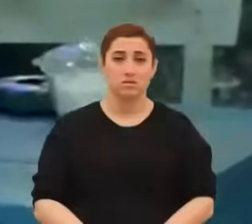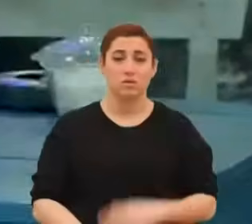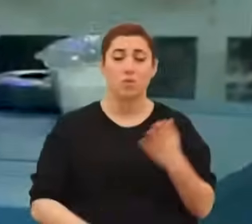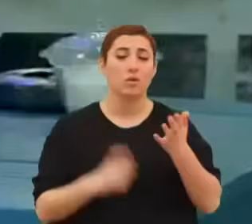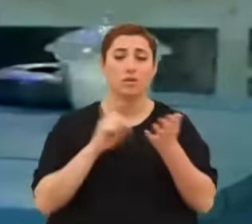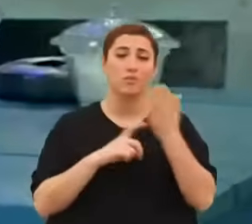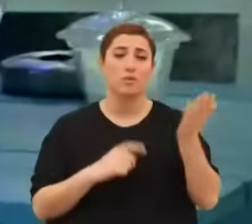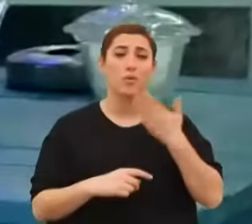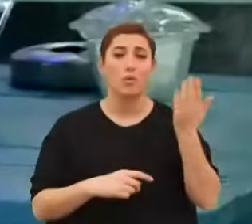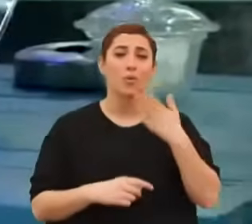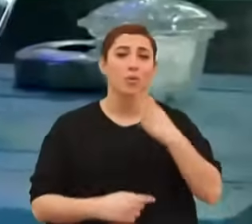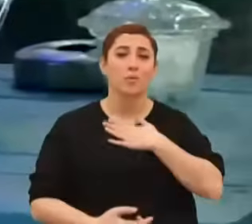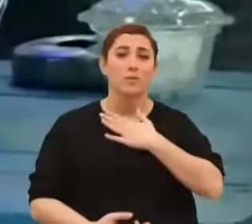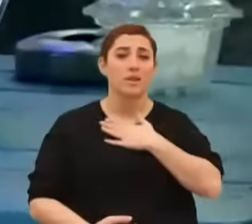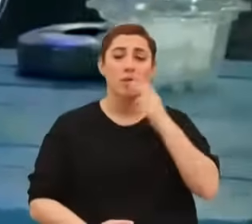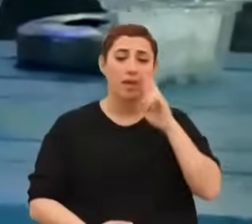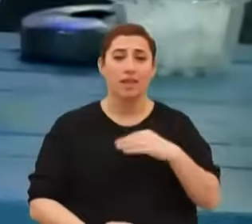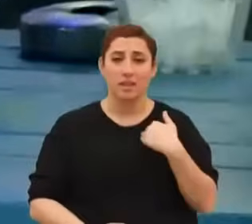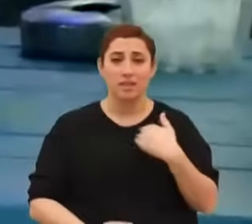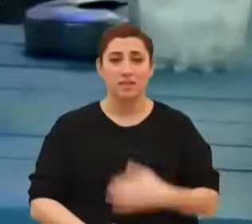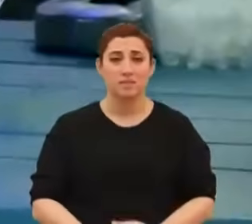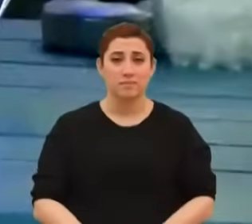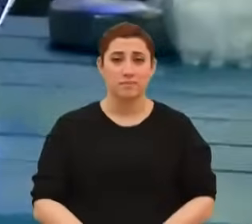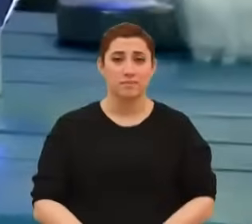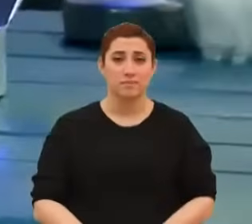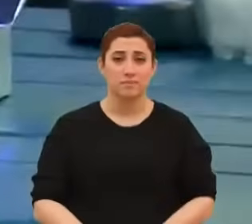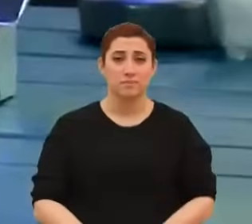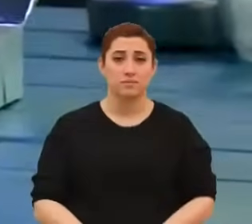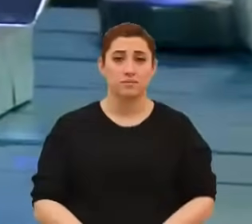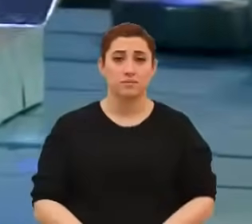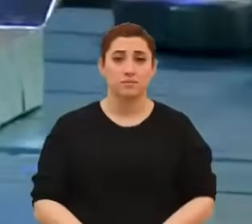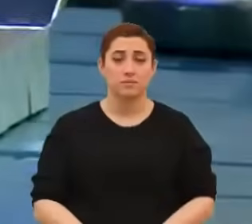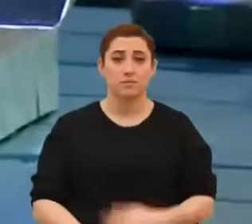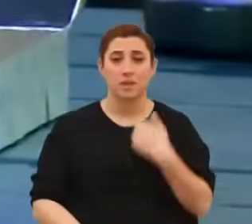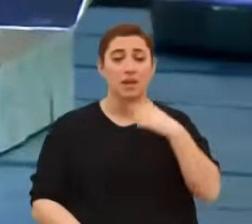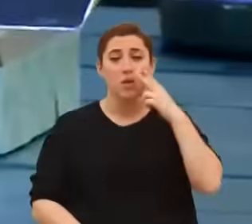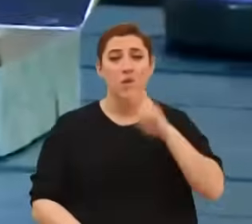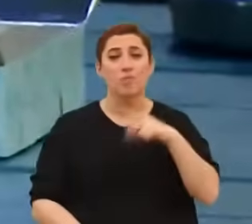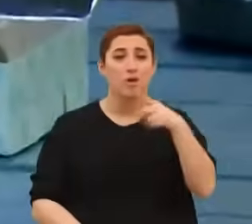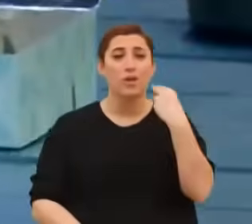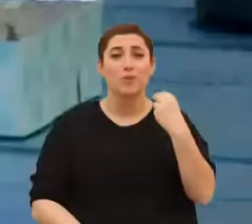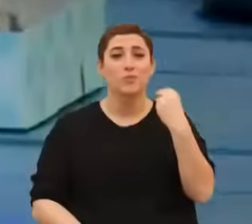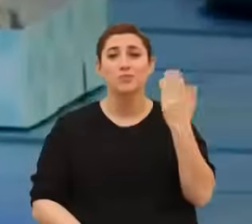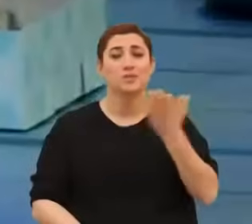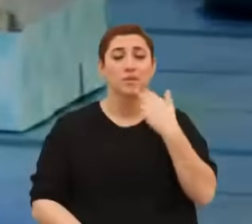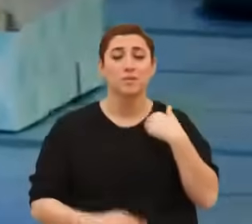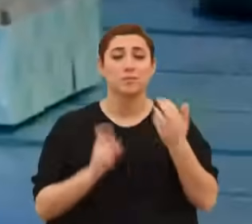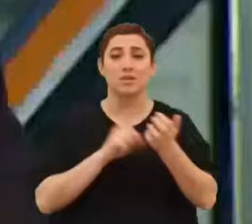Oy tavuk, oy, oy ben öyleydim. Kemikleri kutuyla önüne koyup kahve masasına benim oturdu. Benim tavuğum öyle güzeldi.